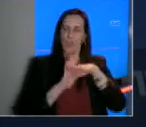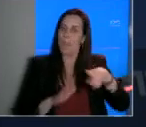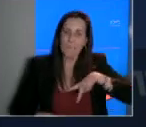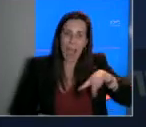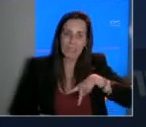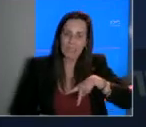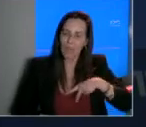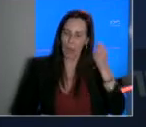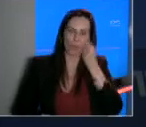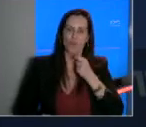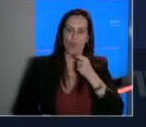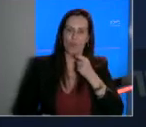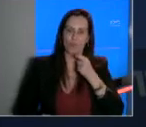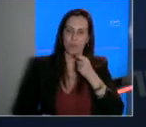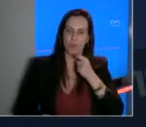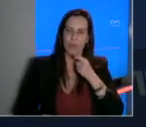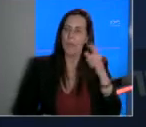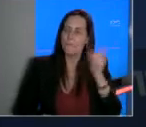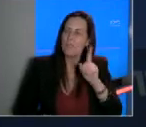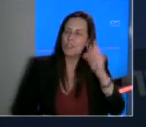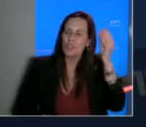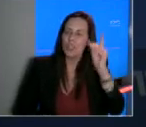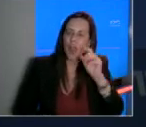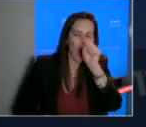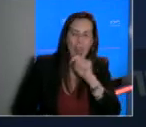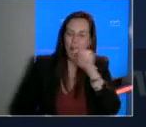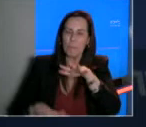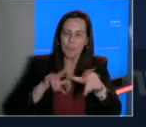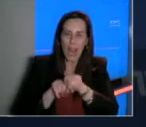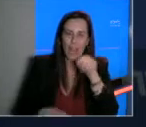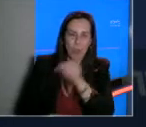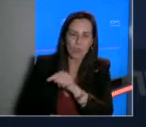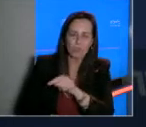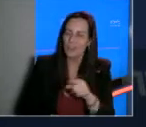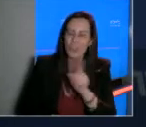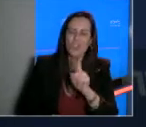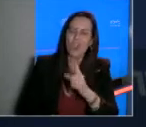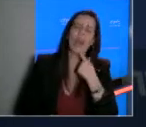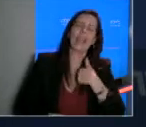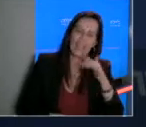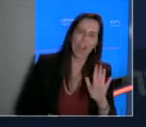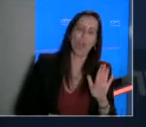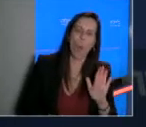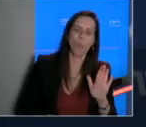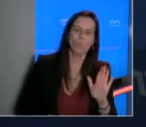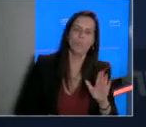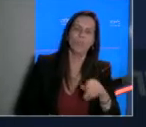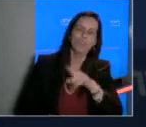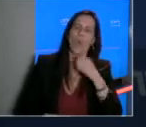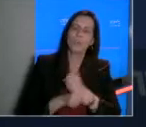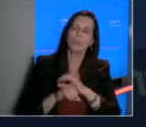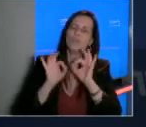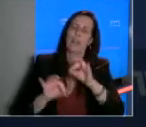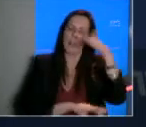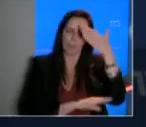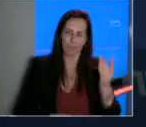פרס לעבריינות. מי שזוחל לממשלה כזו, שלא ימכור לנו שהוא עושה את זה